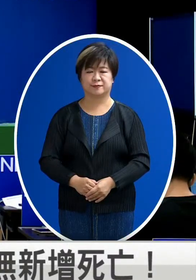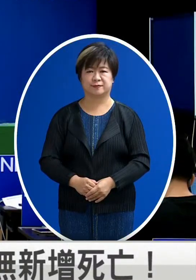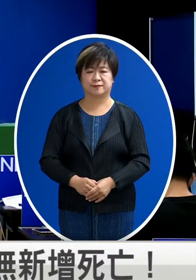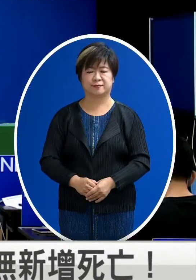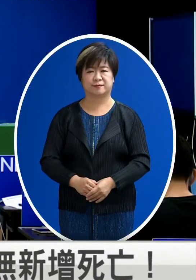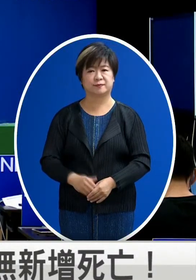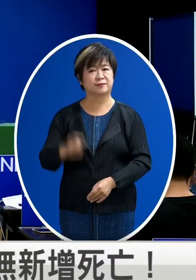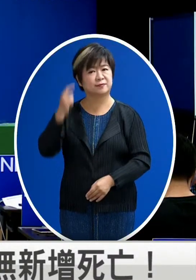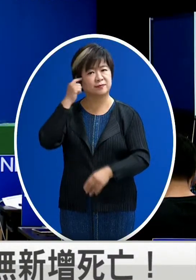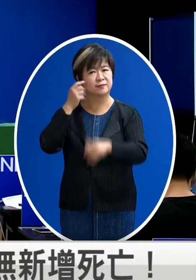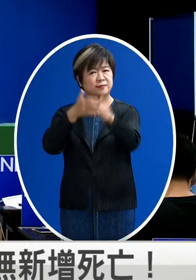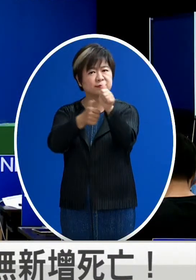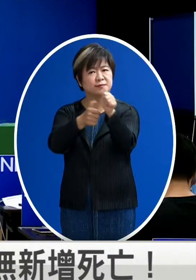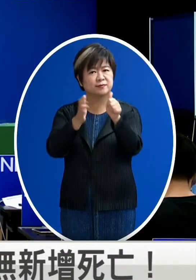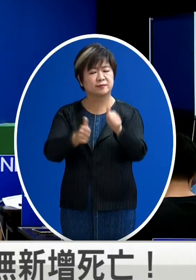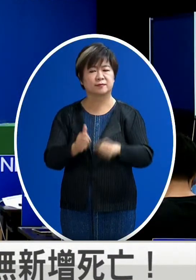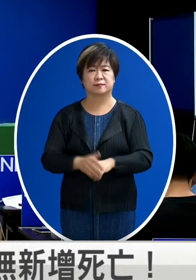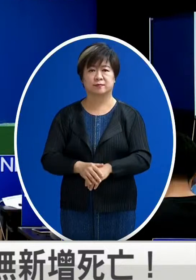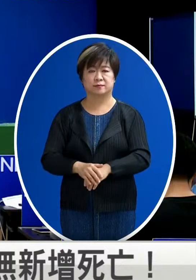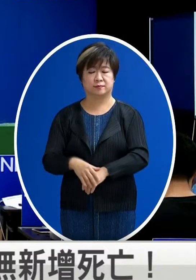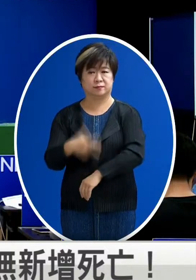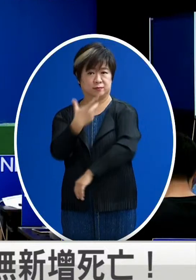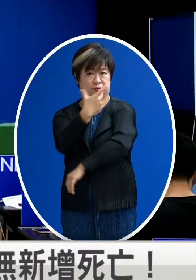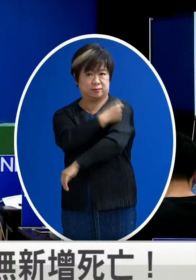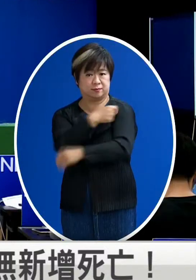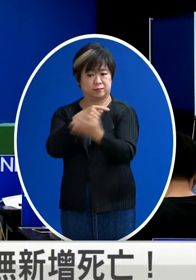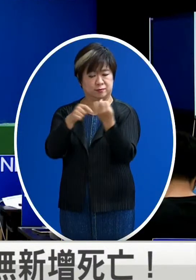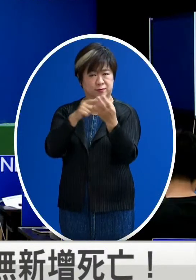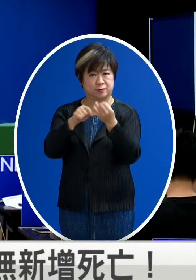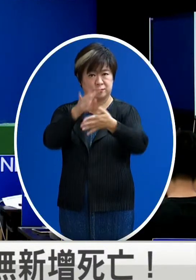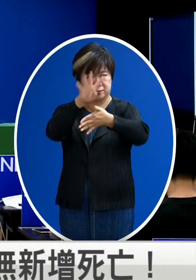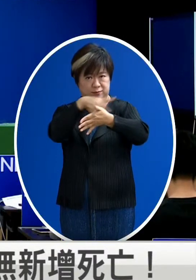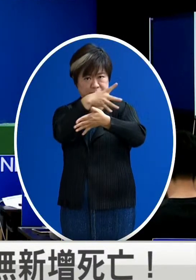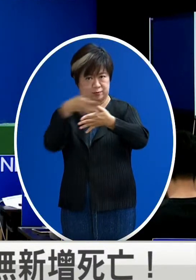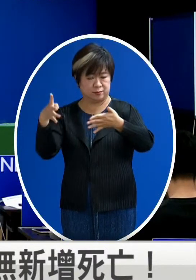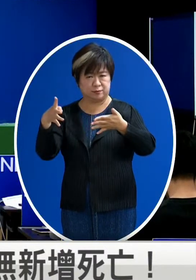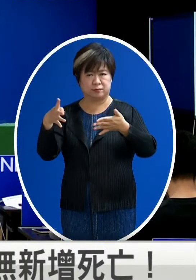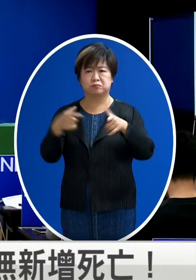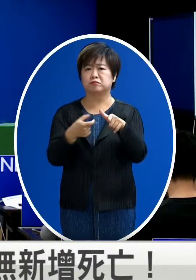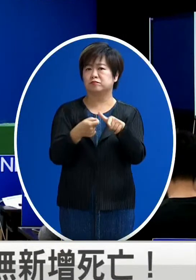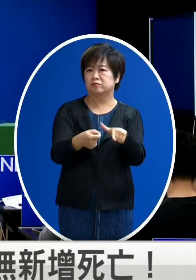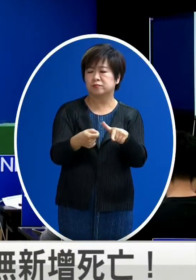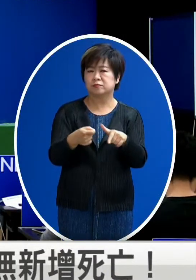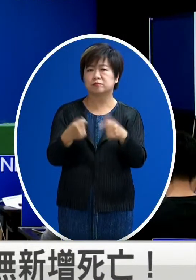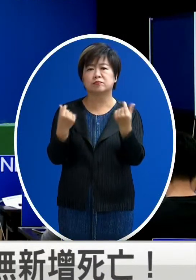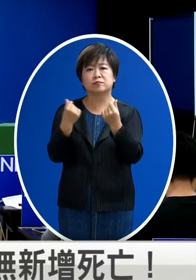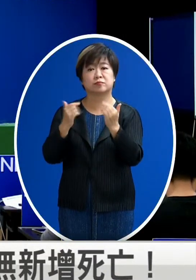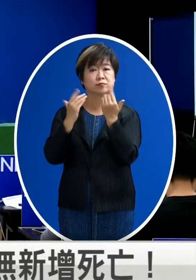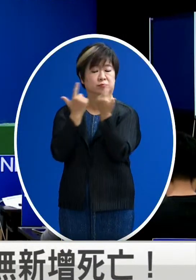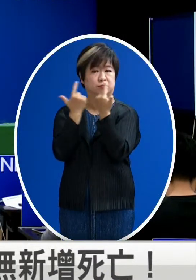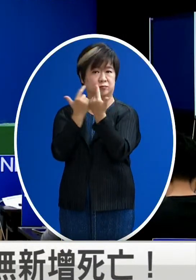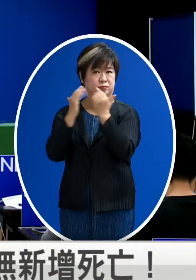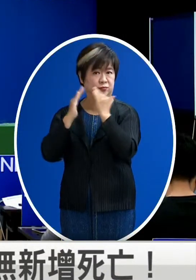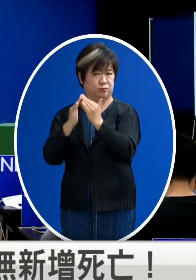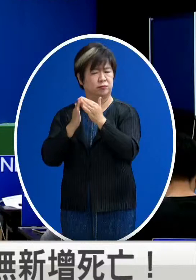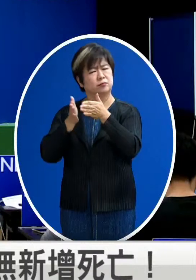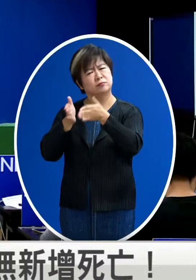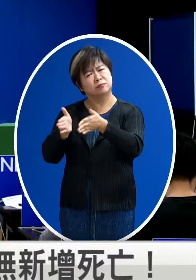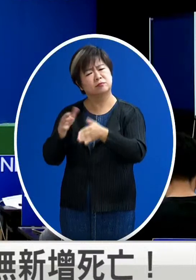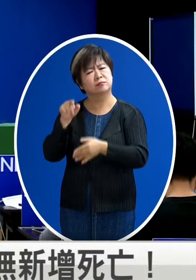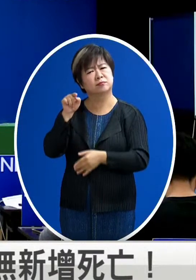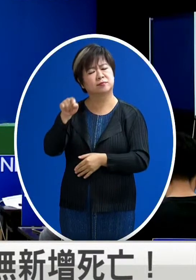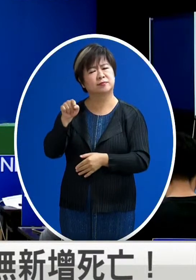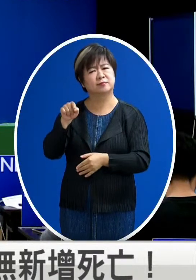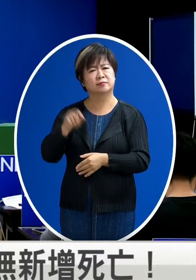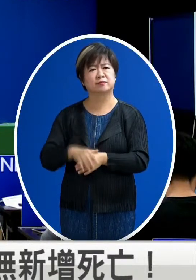市长好，想请教一下，就是我们刚刚的那个接种量能表的部分啊，所以说我们像是以北市来看的话，其实好像它